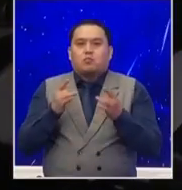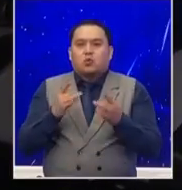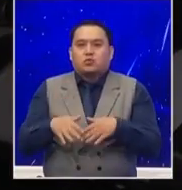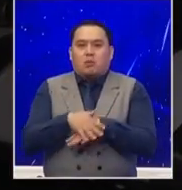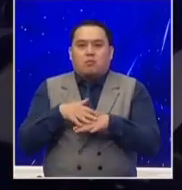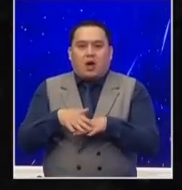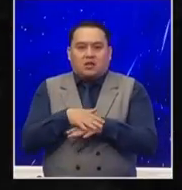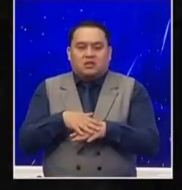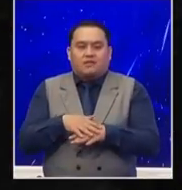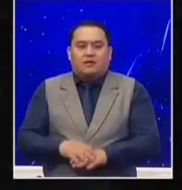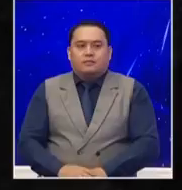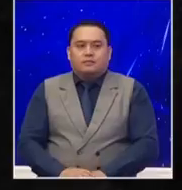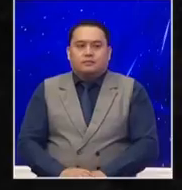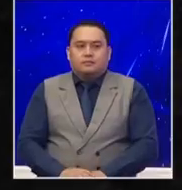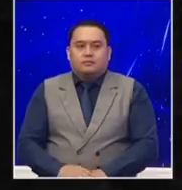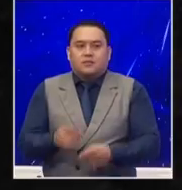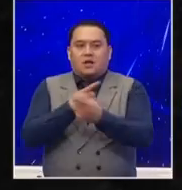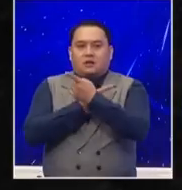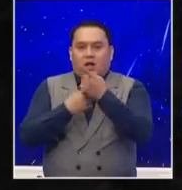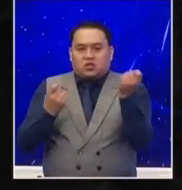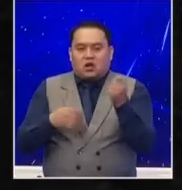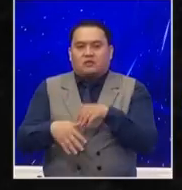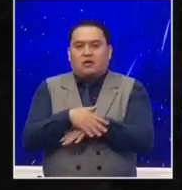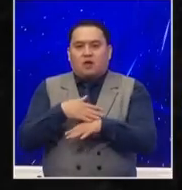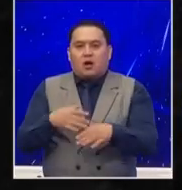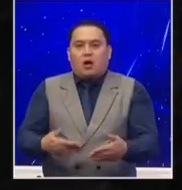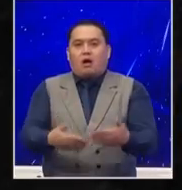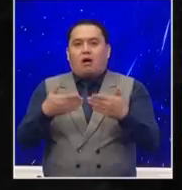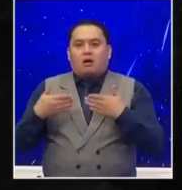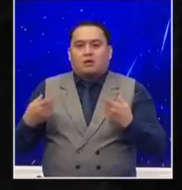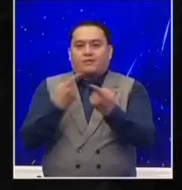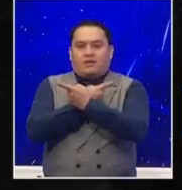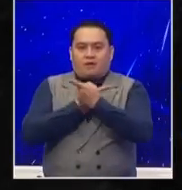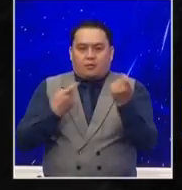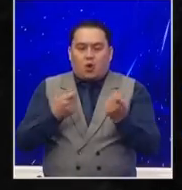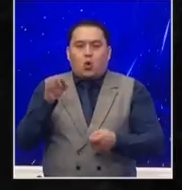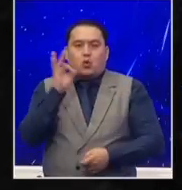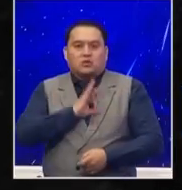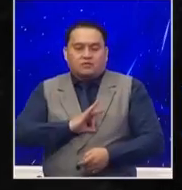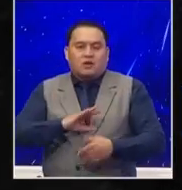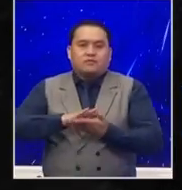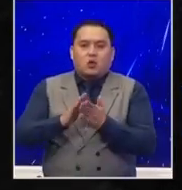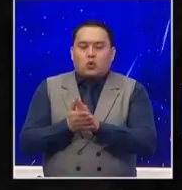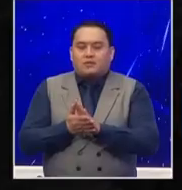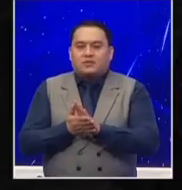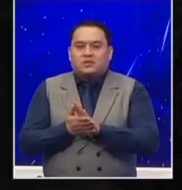проводить массовые купания. Население было информировано заблаговременно о данном стечении